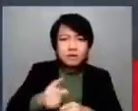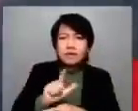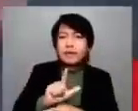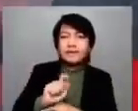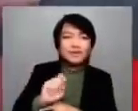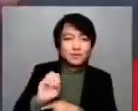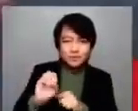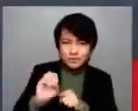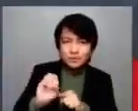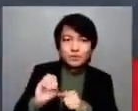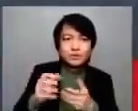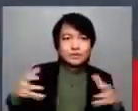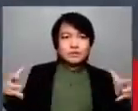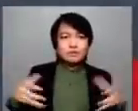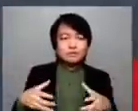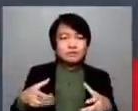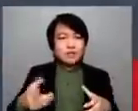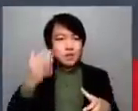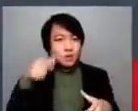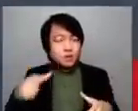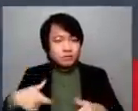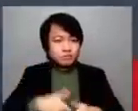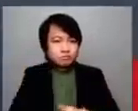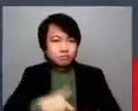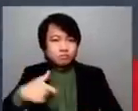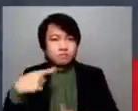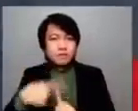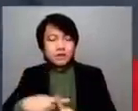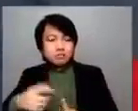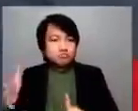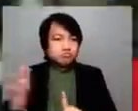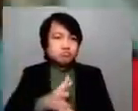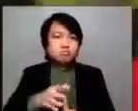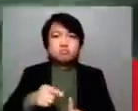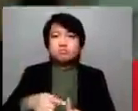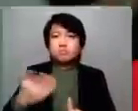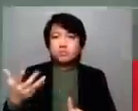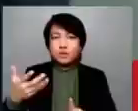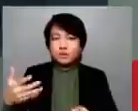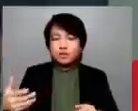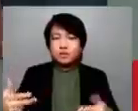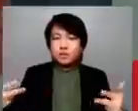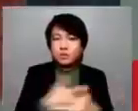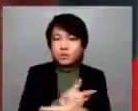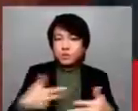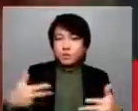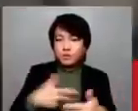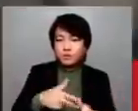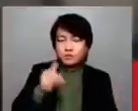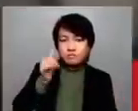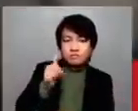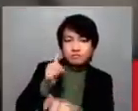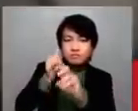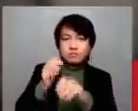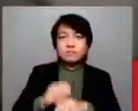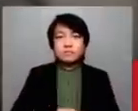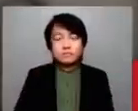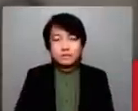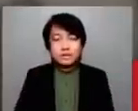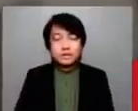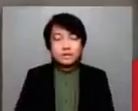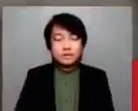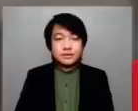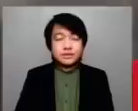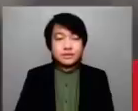pananakit at pagkasa ng Baril sa siklistang na kaalitan sa kalye anak ni Gonzales ang dumating na siya ring nagsuko ng